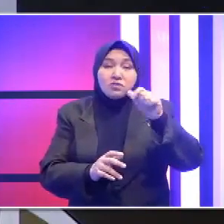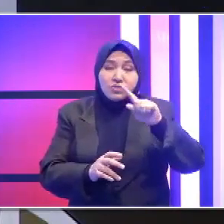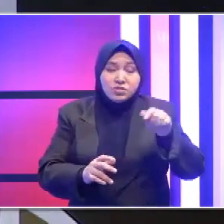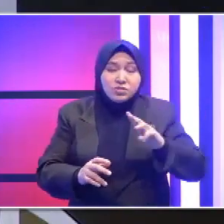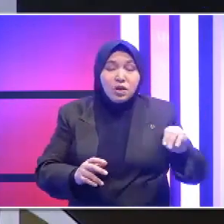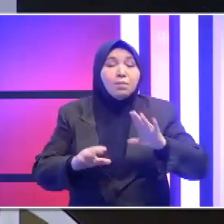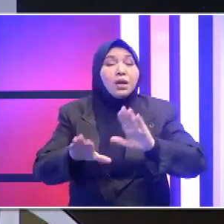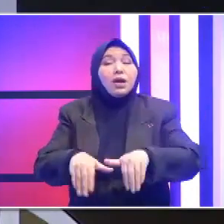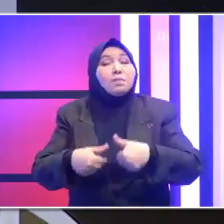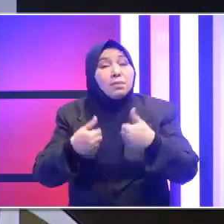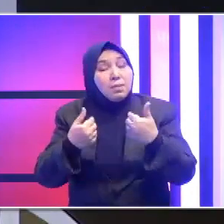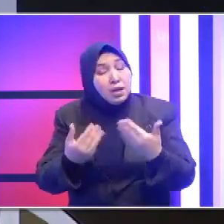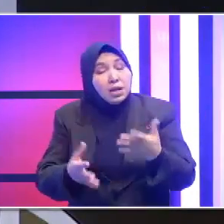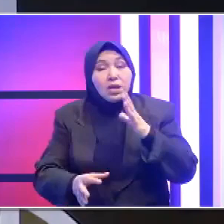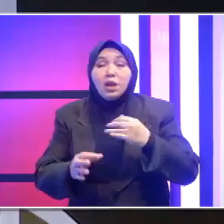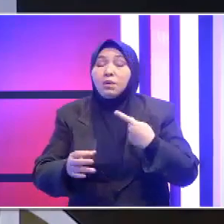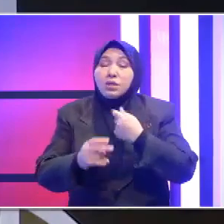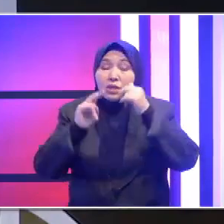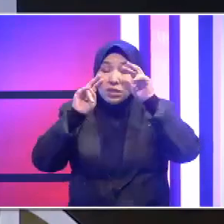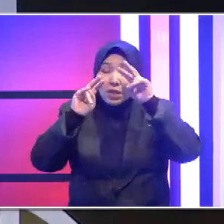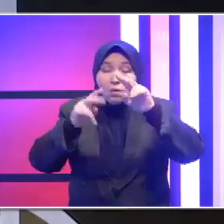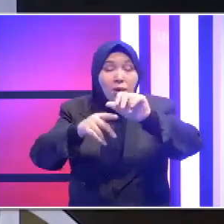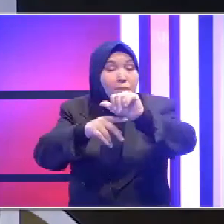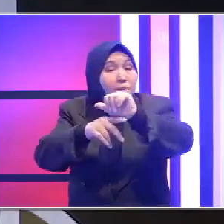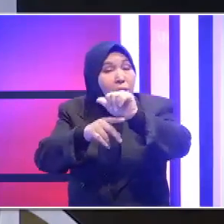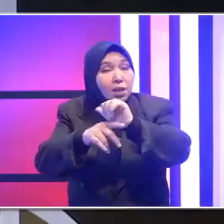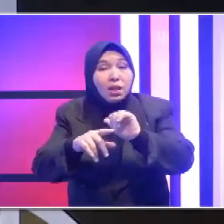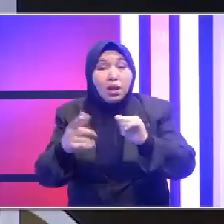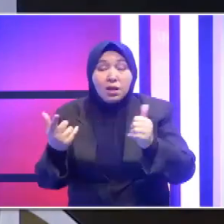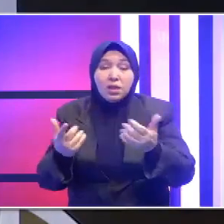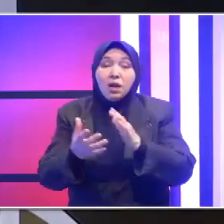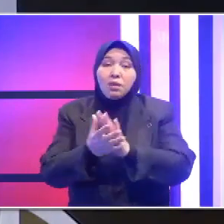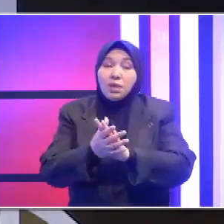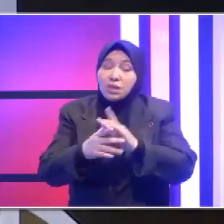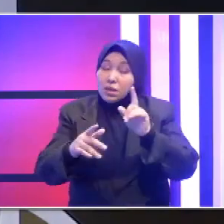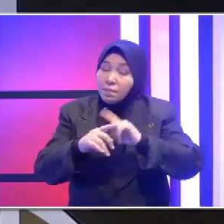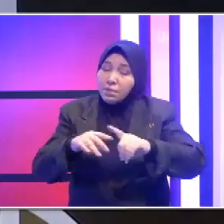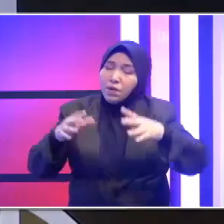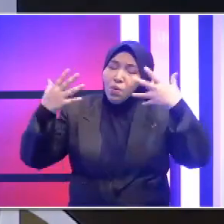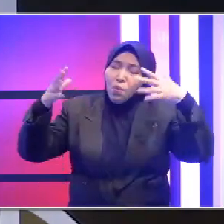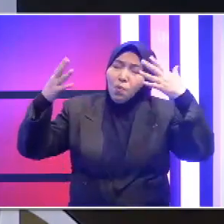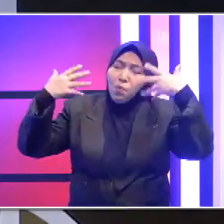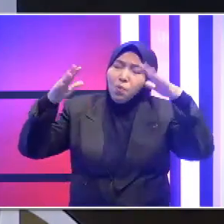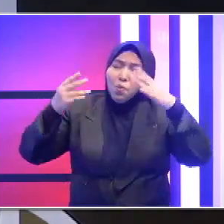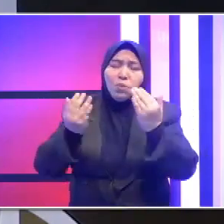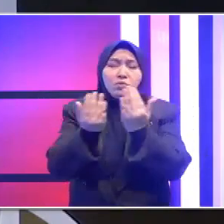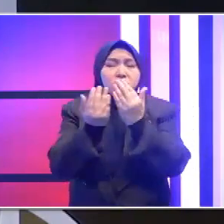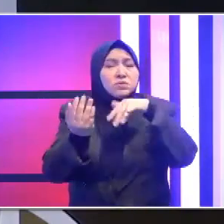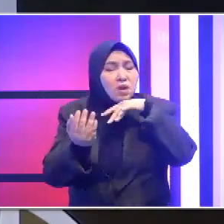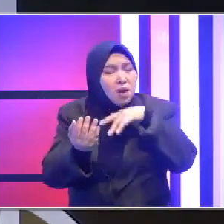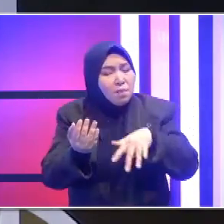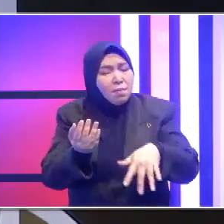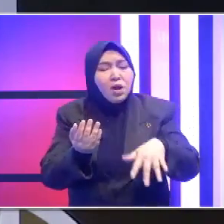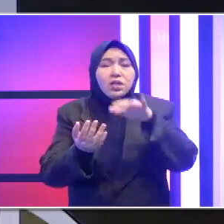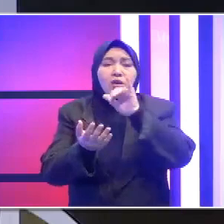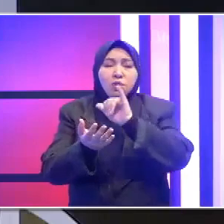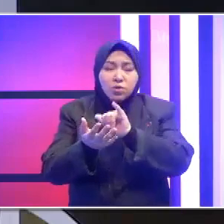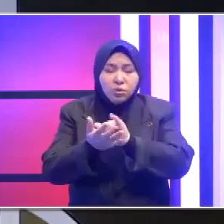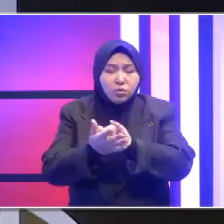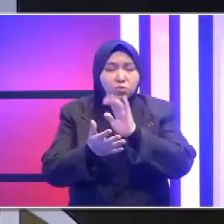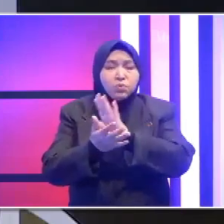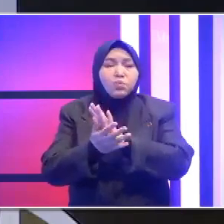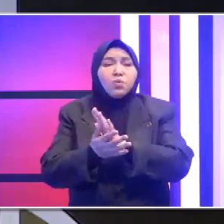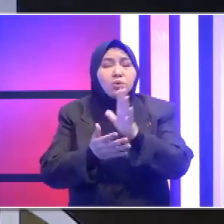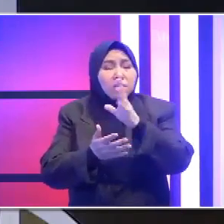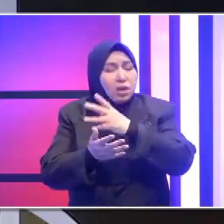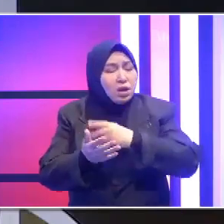gimana kalau kita lihat amal-amal layout laporan tak gitu tapi hebatnya selawat Allah mulai kening dirinya dirinya Innallaha wa malaikatahu